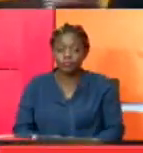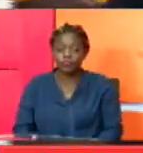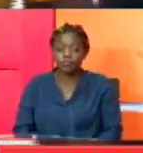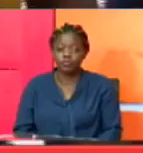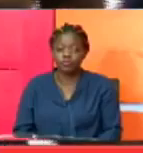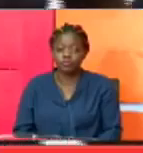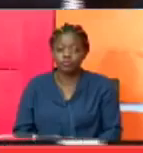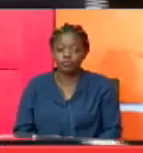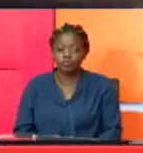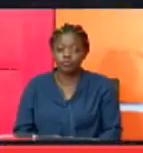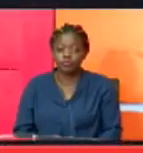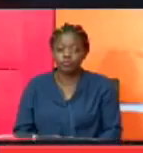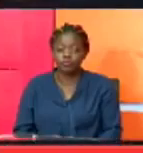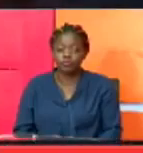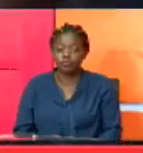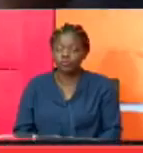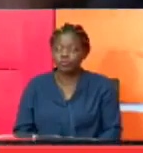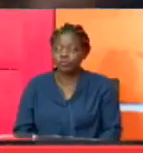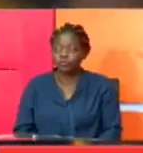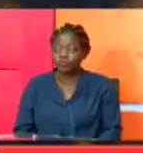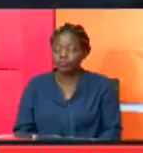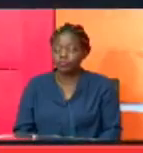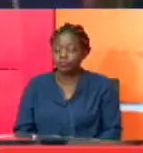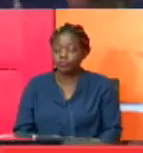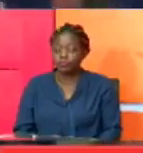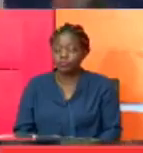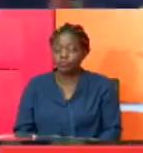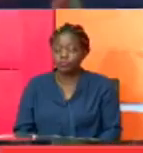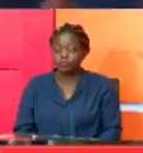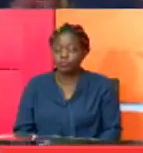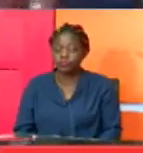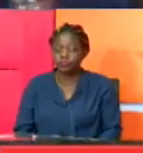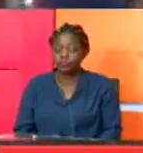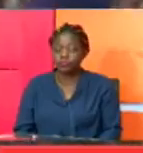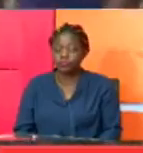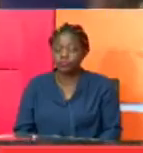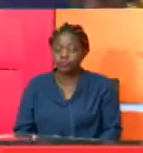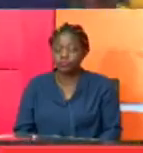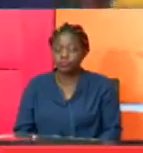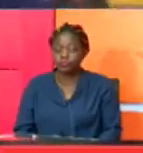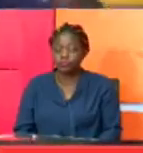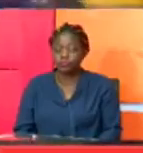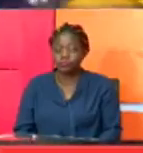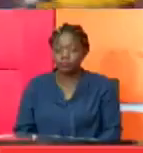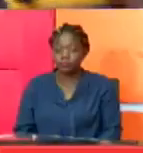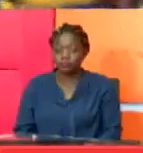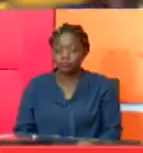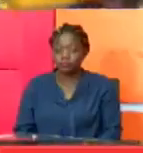Omupiira ogusuubirwa okubaako n'obugombe gwa kibinja kya Eligoni nga Aruwa yiro abakikulembedde bakyaza Gaddafi